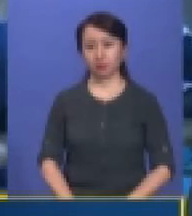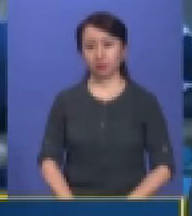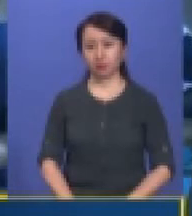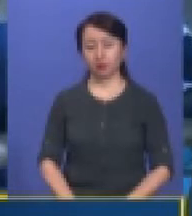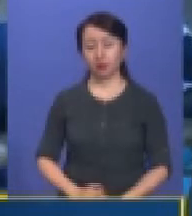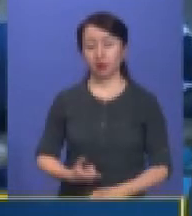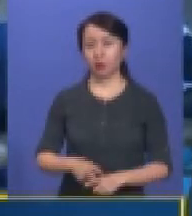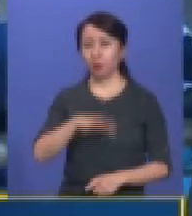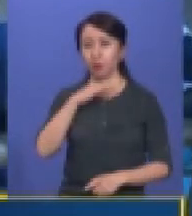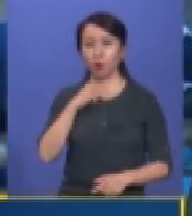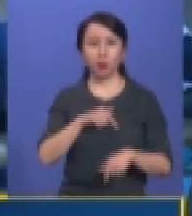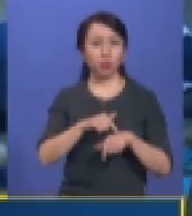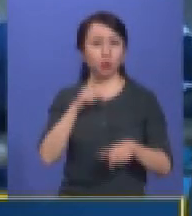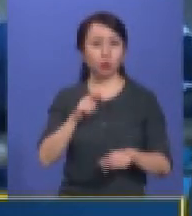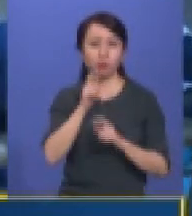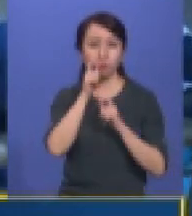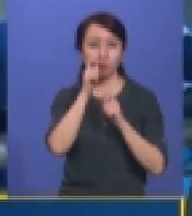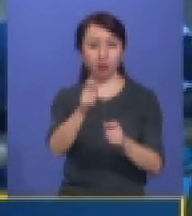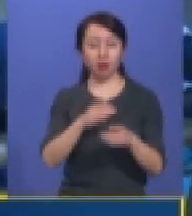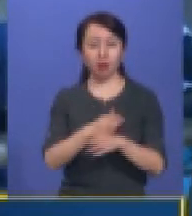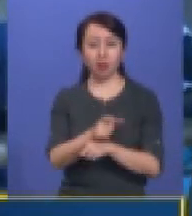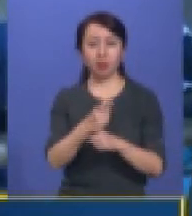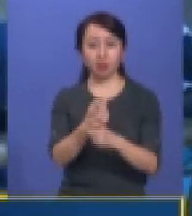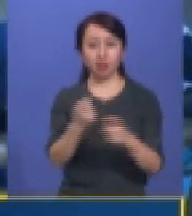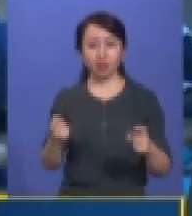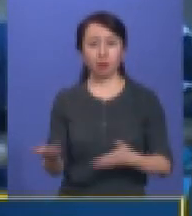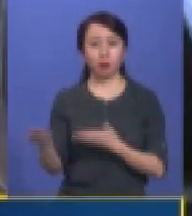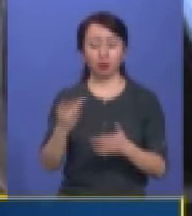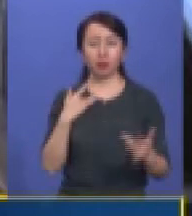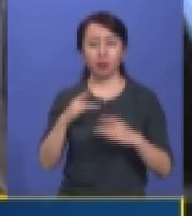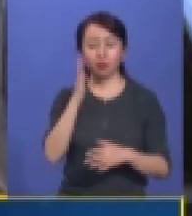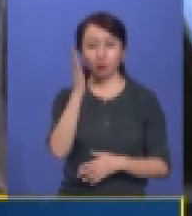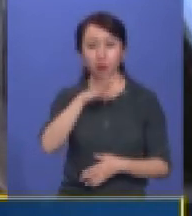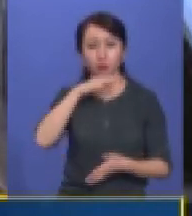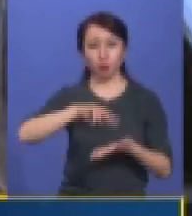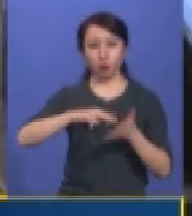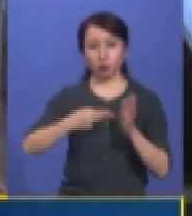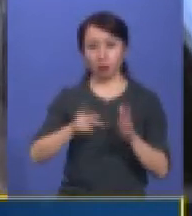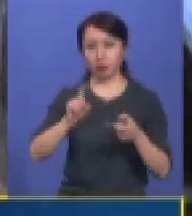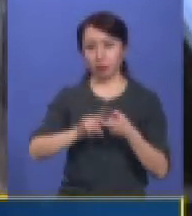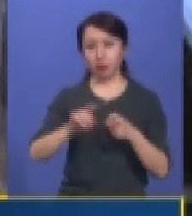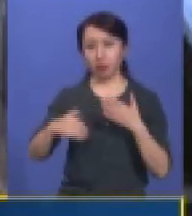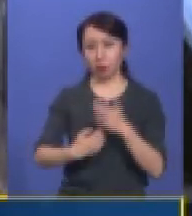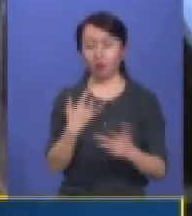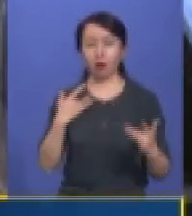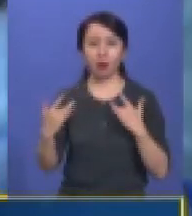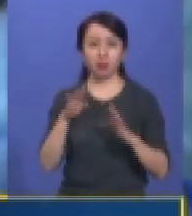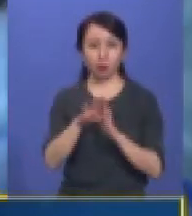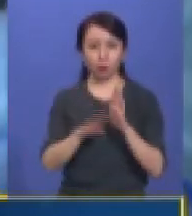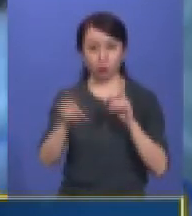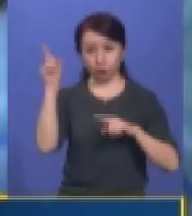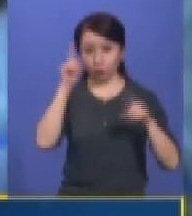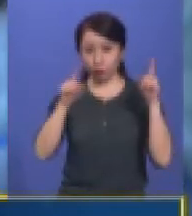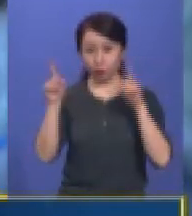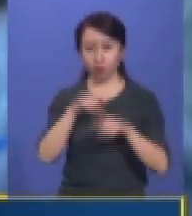Лауреата «Калейдоскоп эмоций» подарил зрителям прошедший концерт. Впереди у филармонии много планов, связанных с подготовкой новых концертных программ и творческих